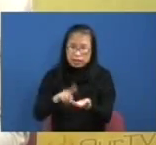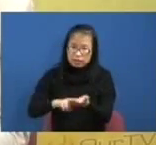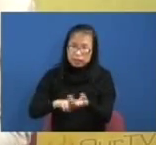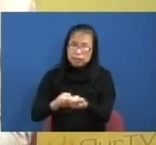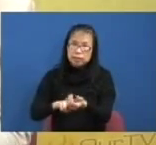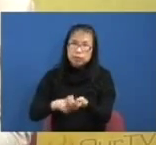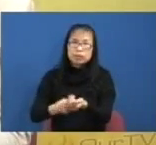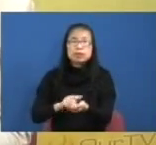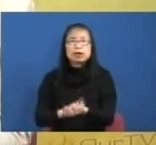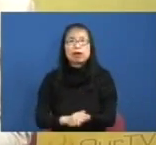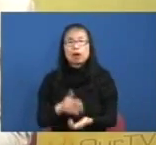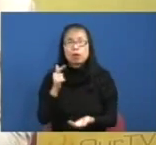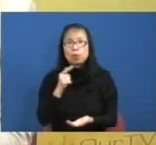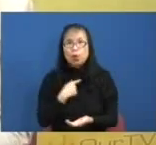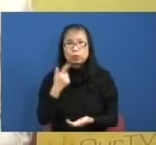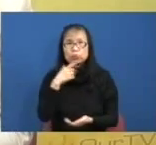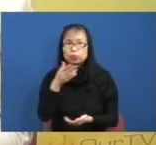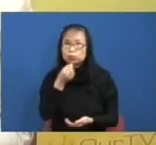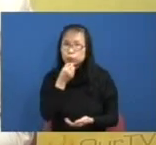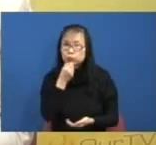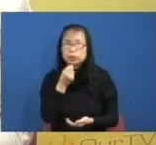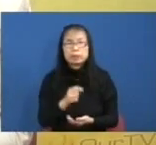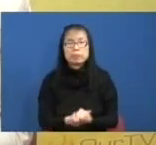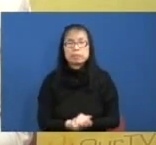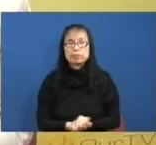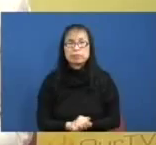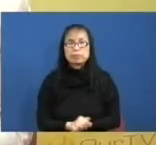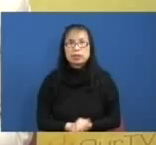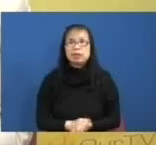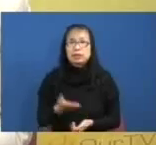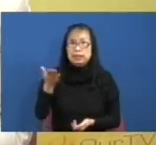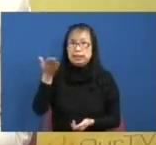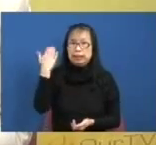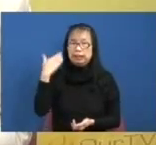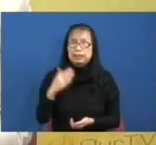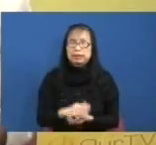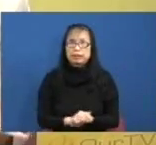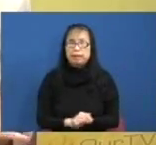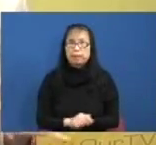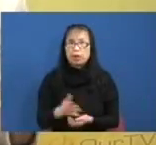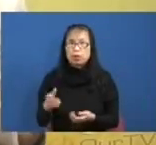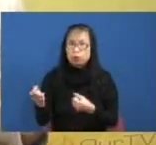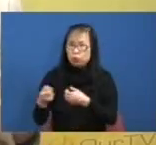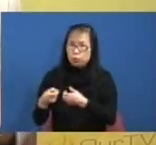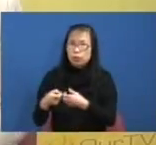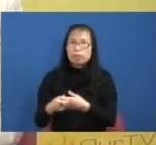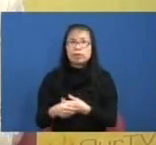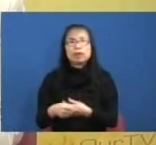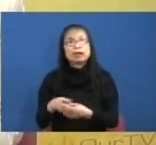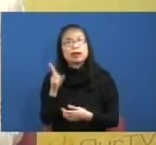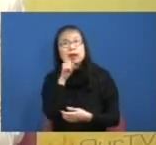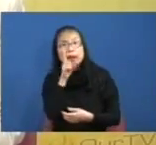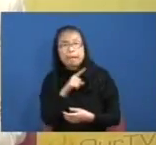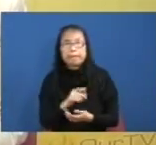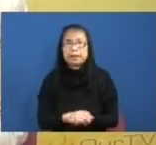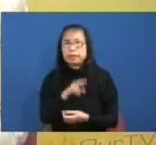實都真係即係都好熱愛。咁但係早前就啱。最近呢幾日啊，過呢個星期咧，我哋睇